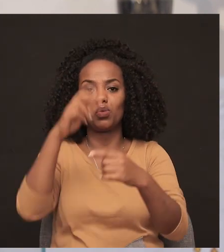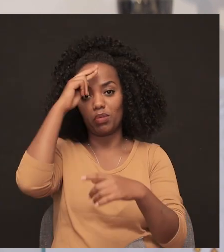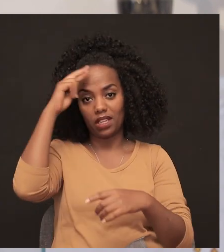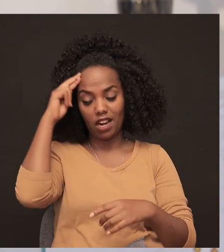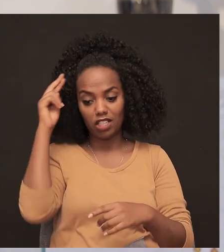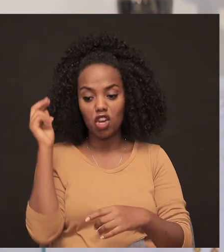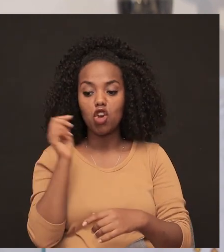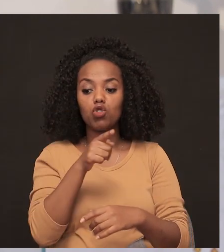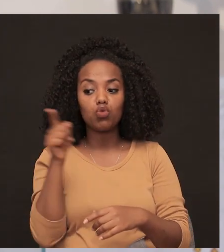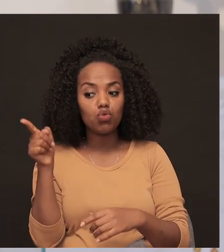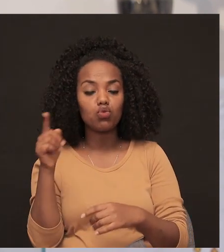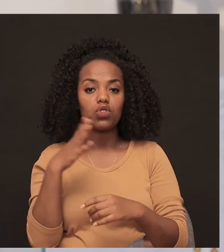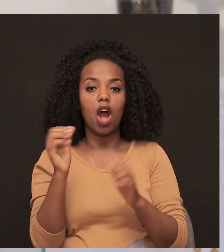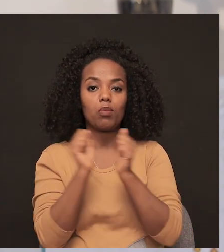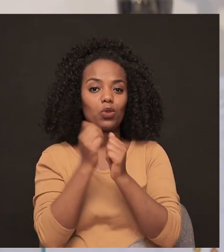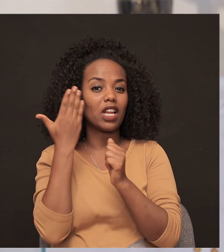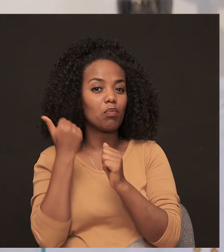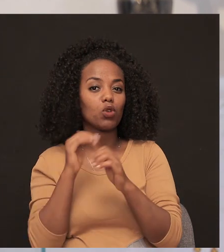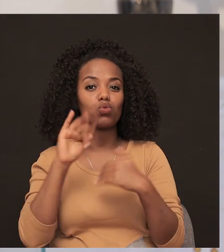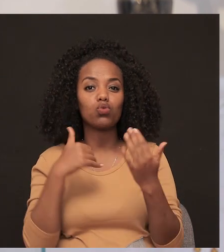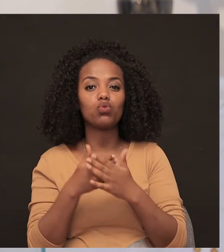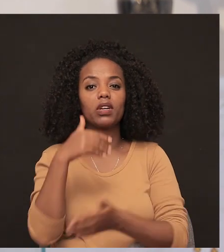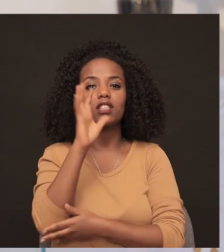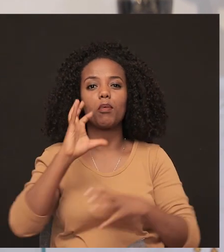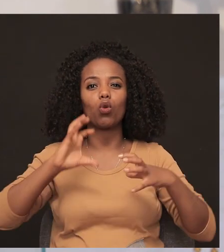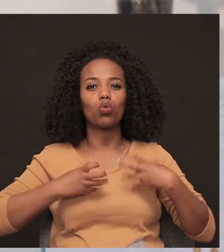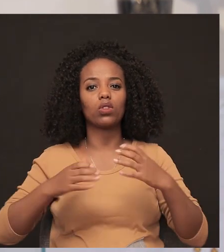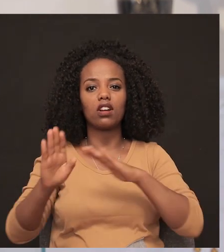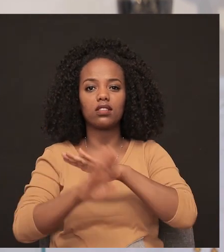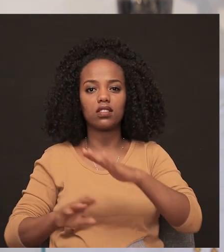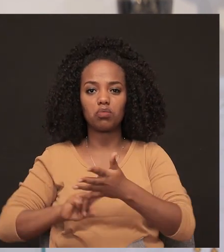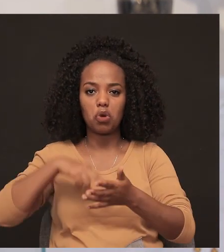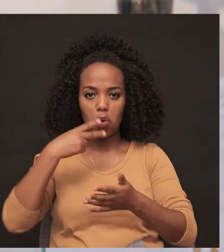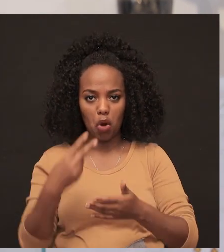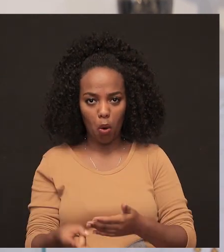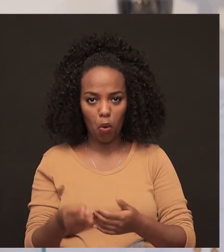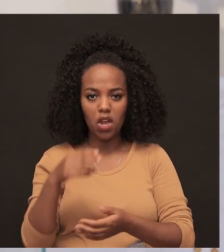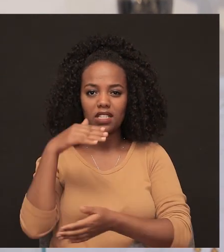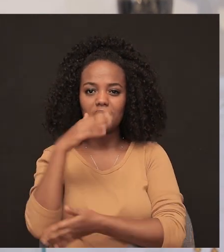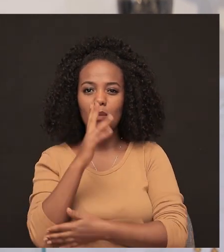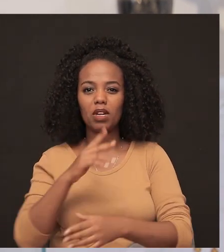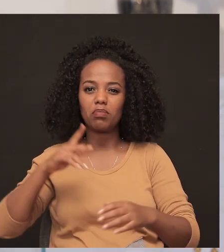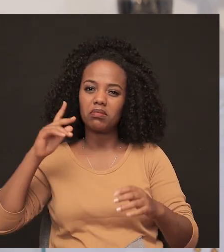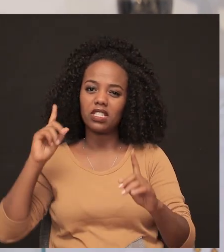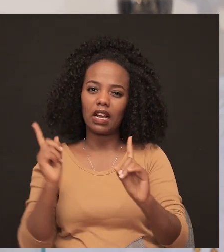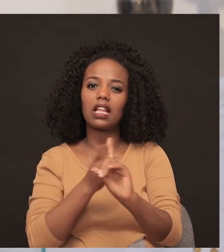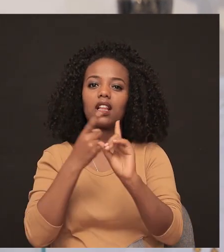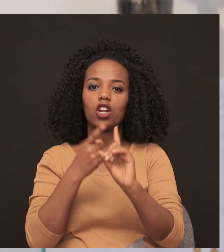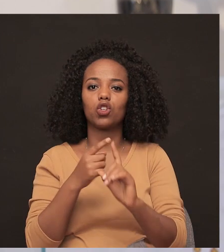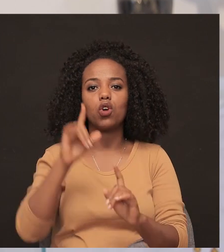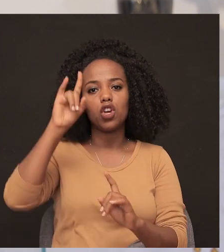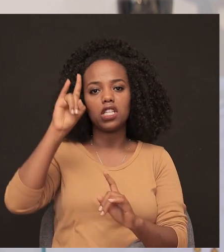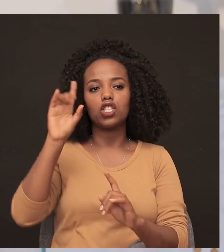እሱና አብረውት የነበሩት ሁሉ በእግዚአብሔር ቁጣ ስር እንደወደቁ እግዚአብሔርም ደግሞ እንደገሰፋቸው ዘውልቁ